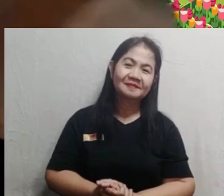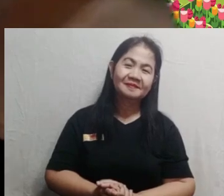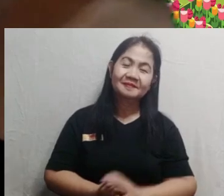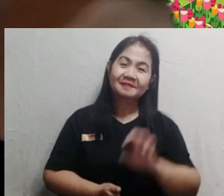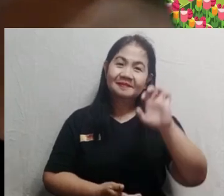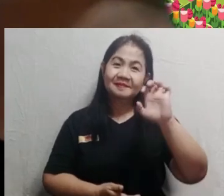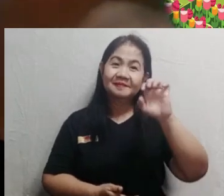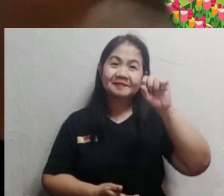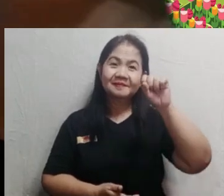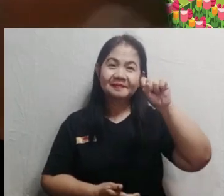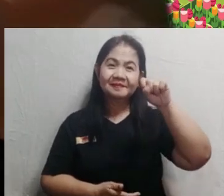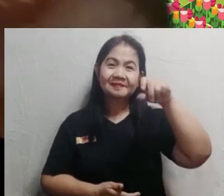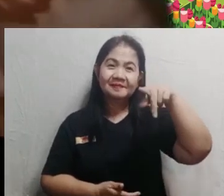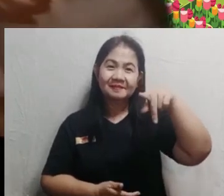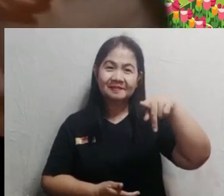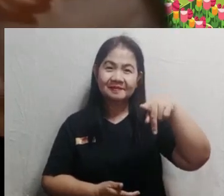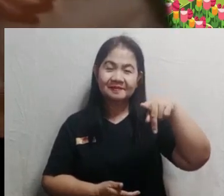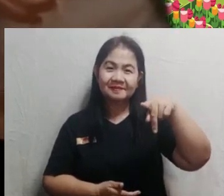Edukasyon sa